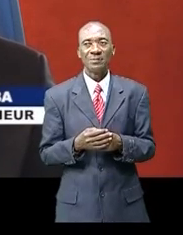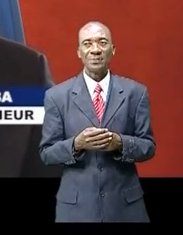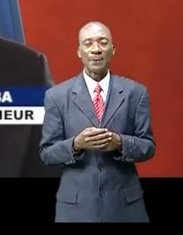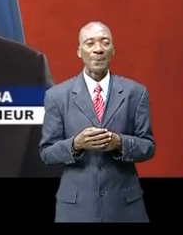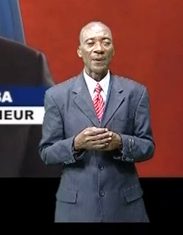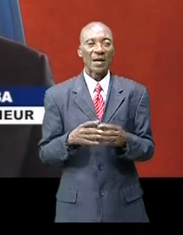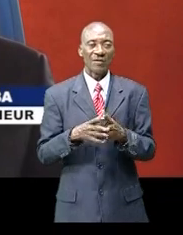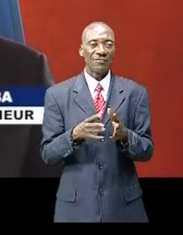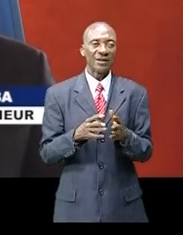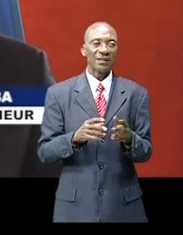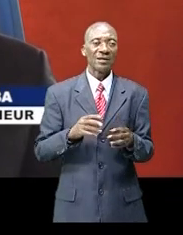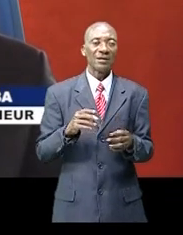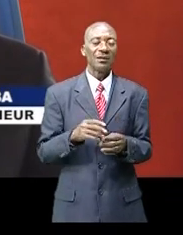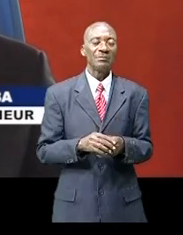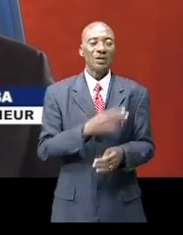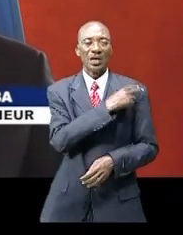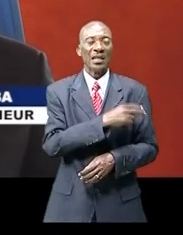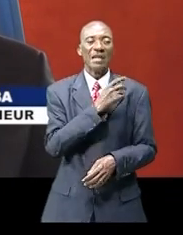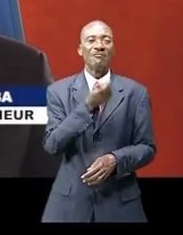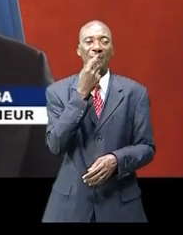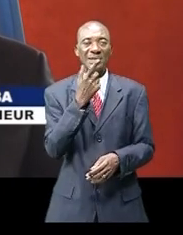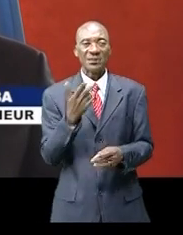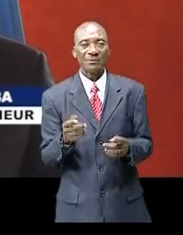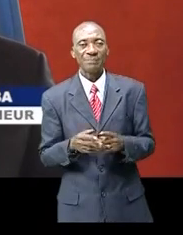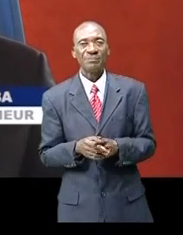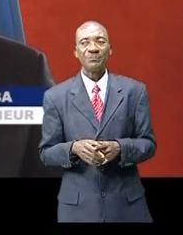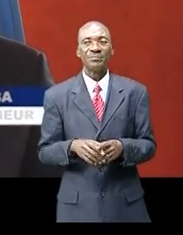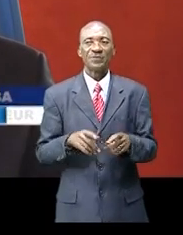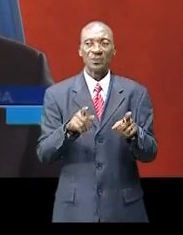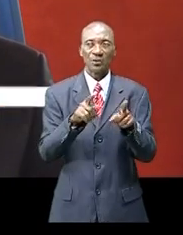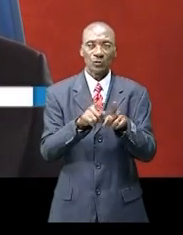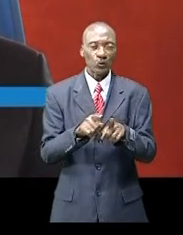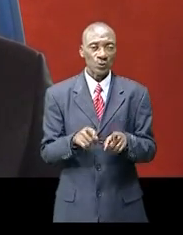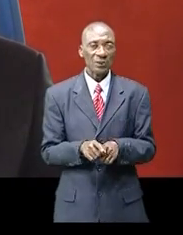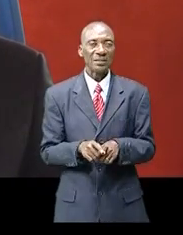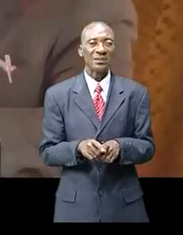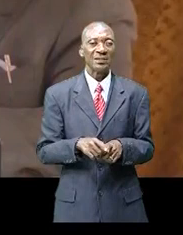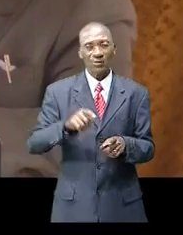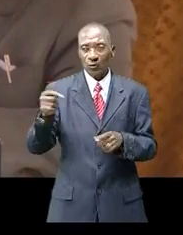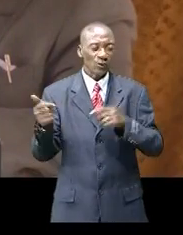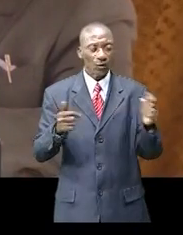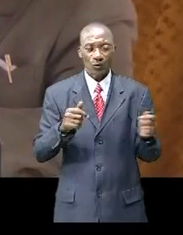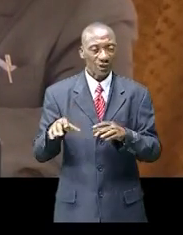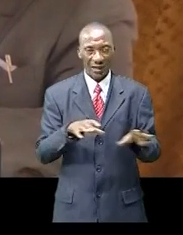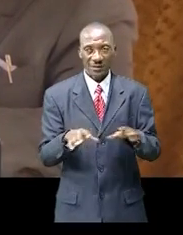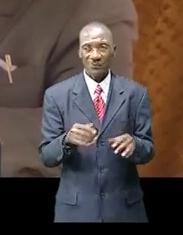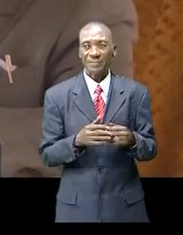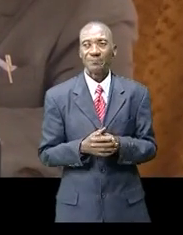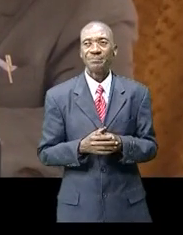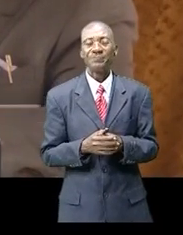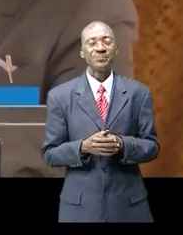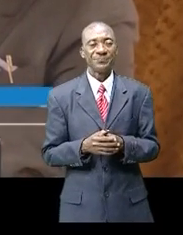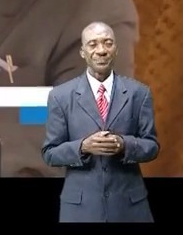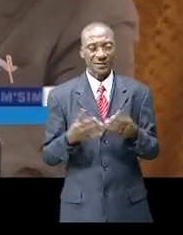et locale, ainsi que celle du contrôle de la non-radioactivité. L'Office congolais de